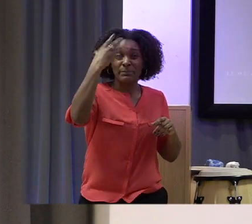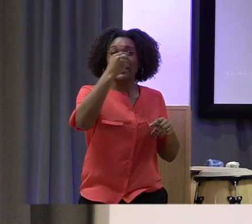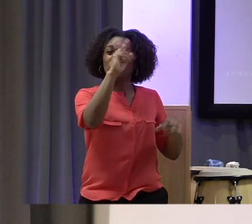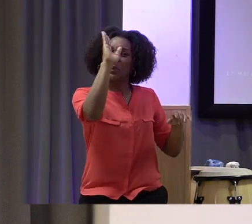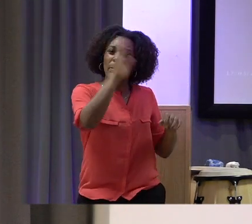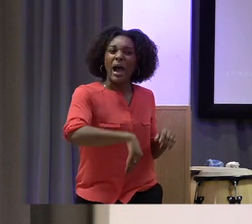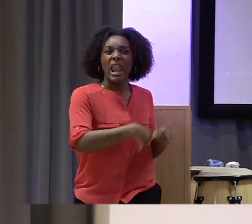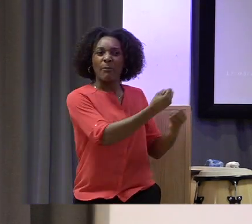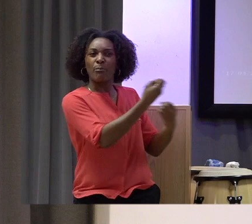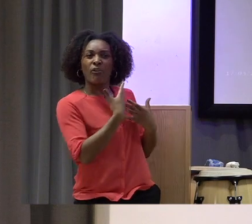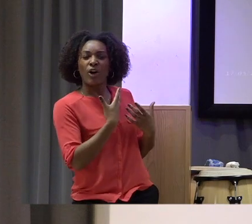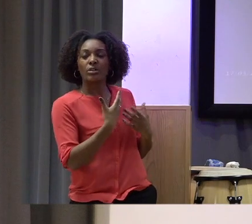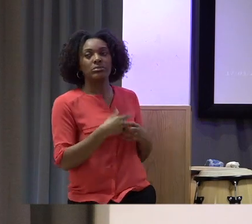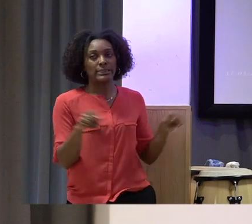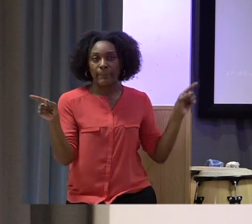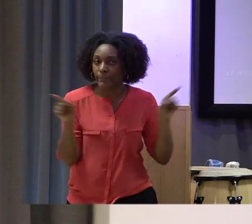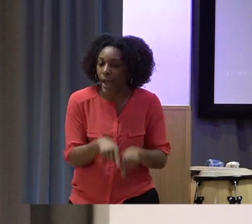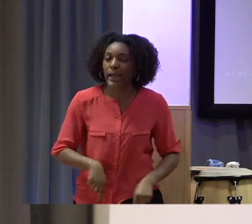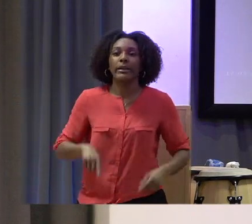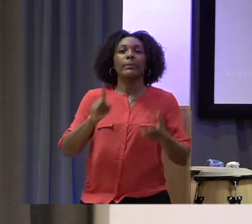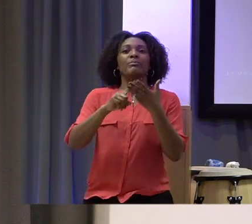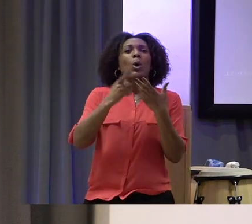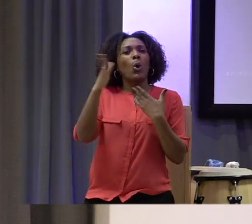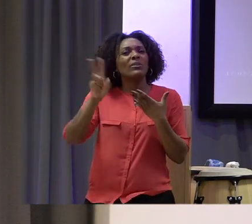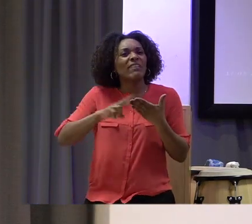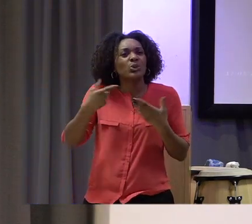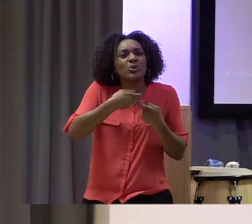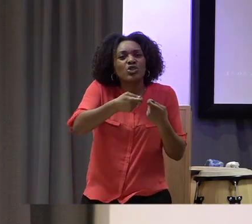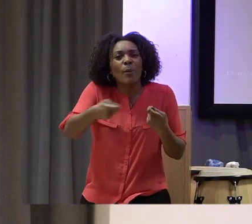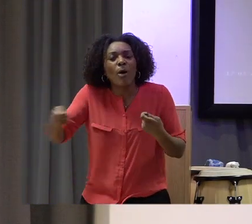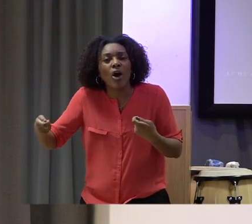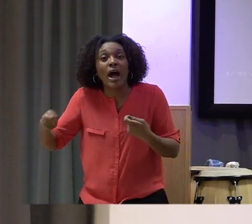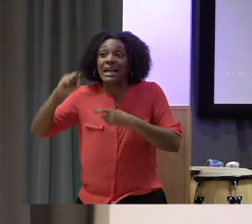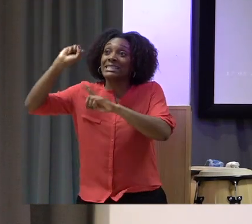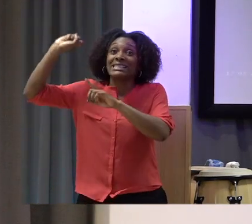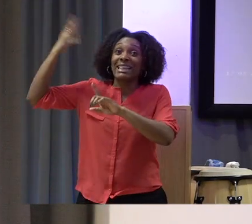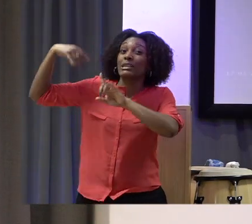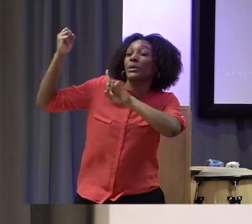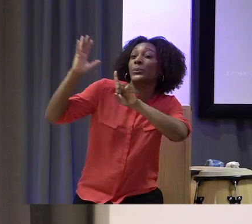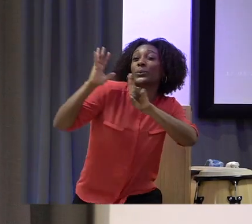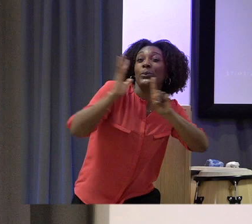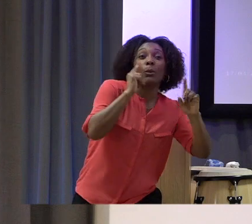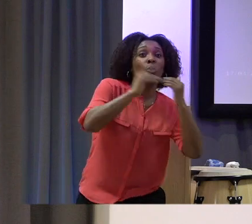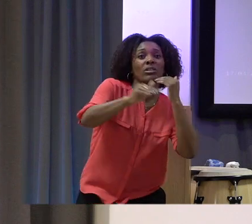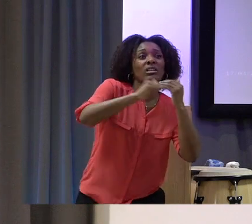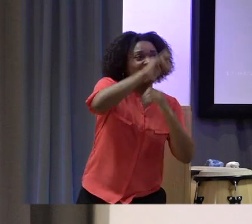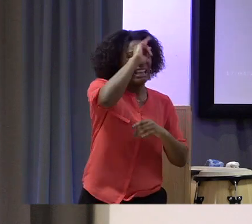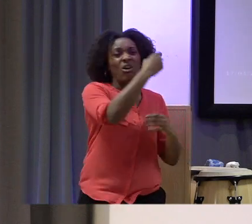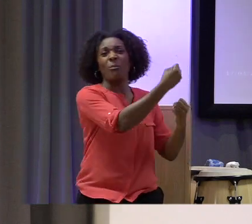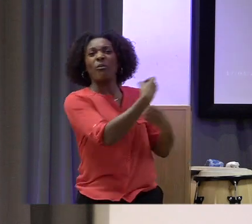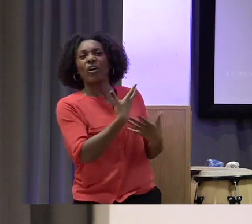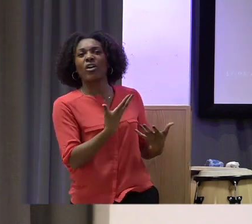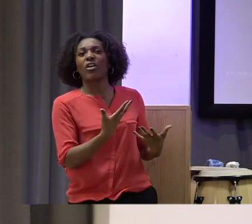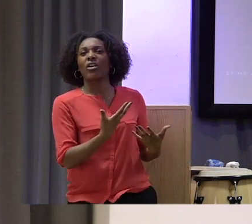bon, c'est la même chose. Le semeur dit, alors l'Esprit Saint conduisit Jésus dans le désert pour qu'il soit tenté par le diable. Voilà.